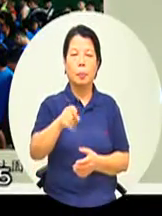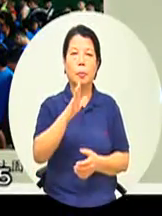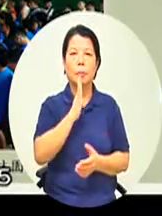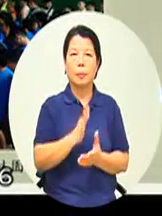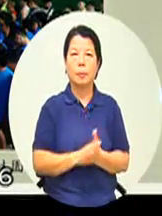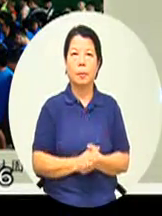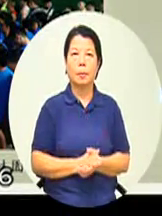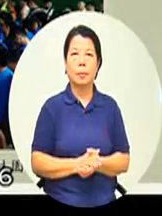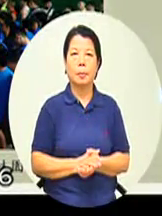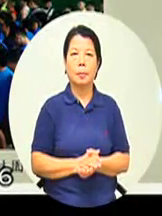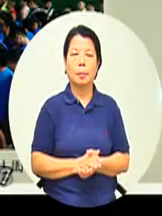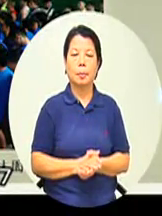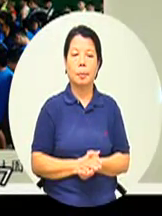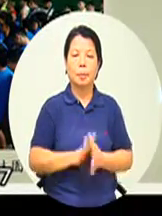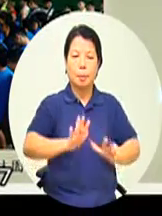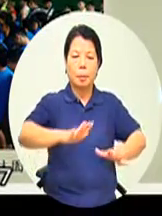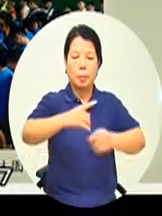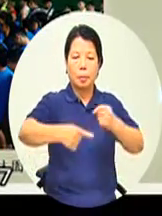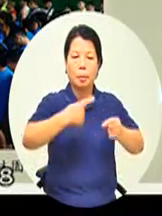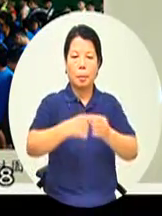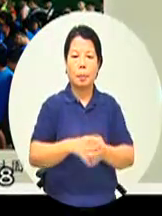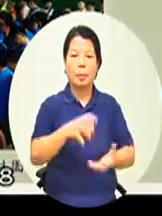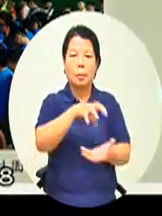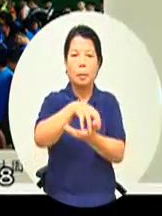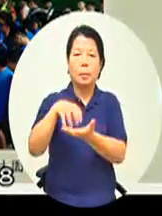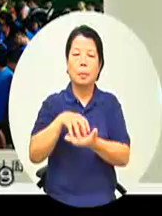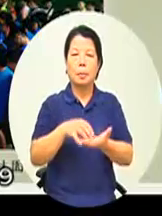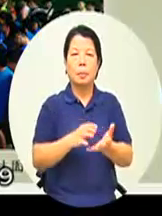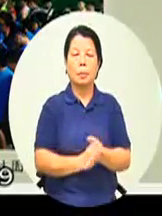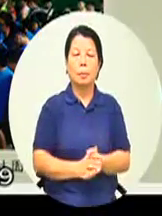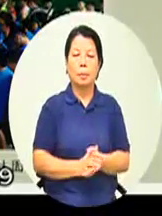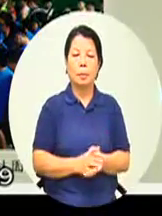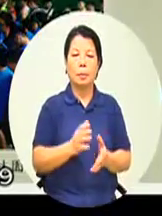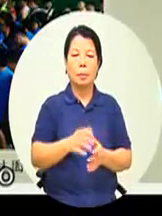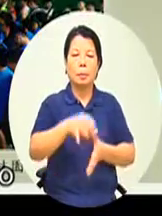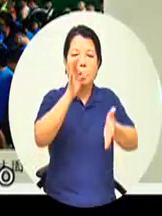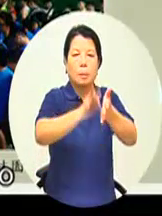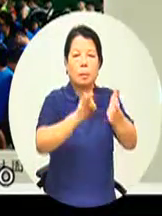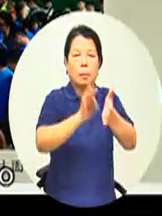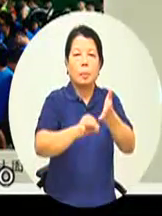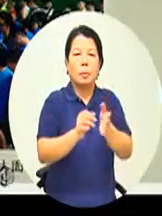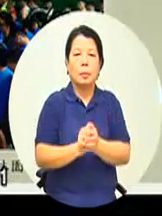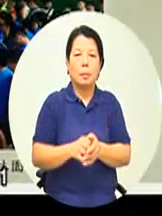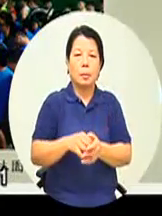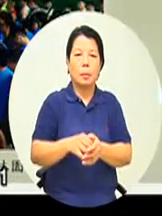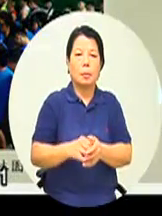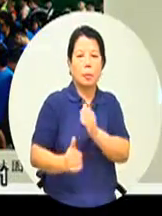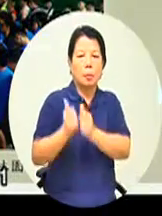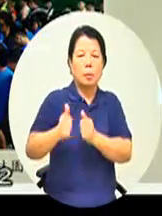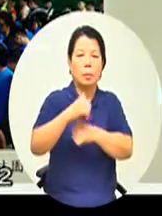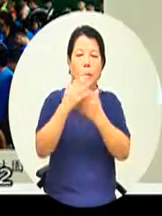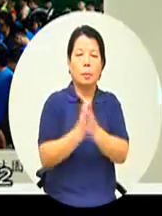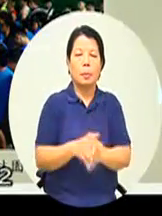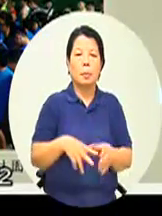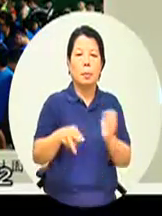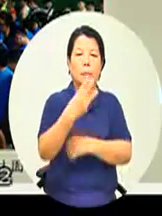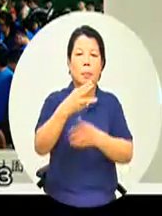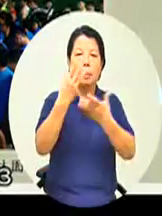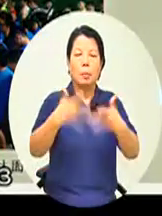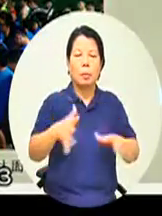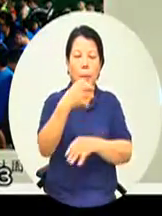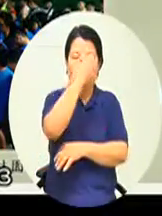在咱今年度在办理这个篮球赛，总共有300多位的青少年